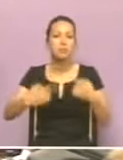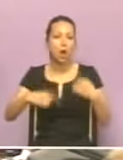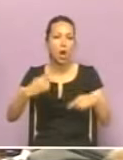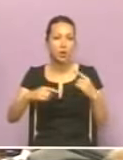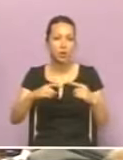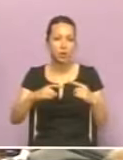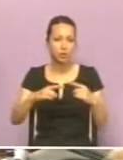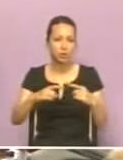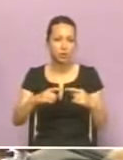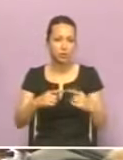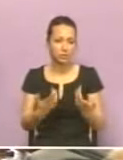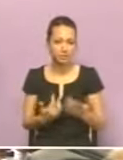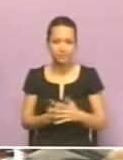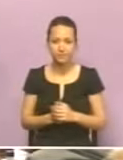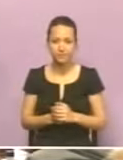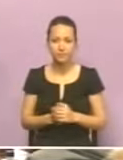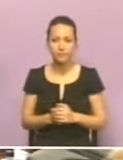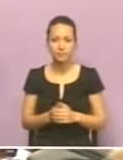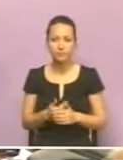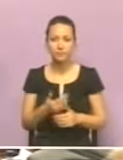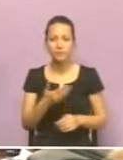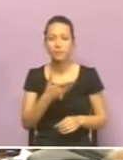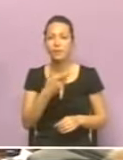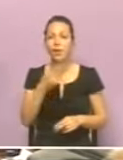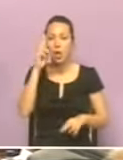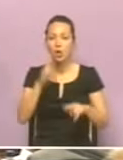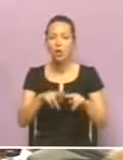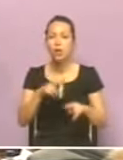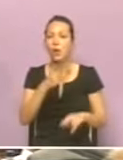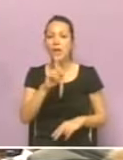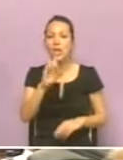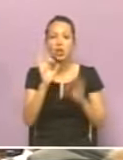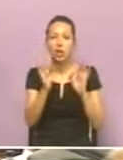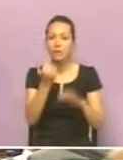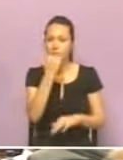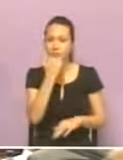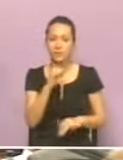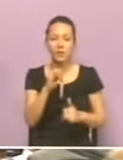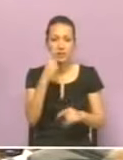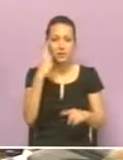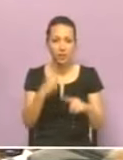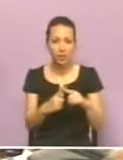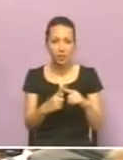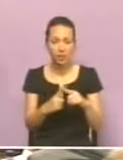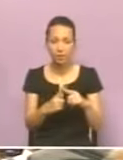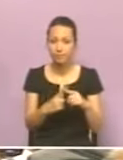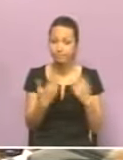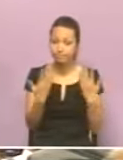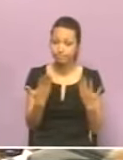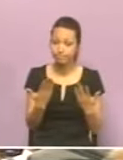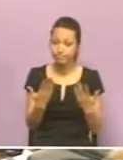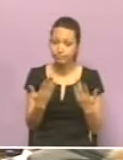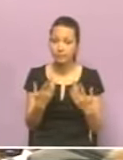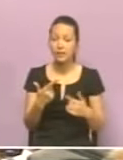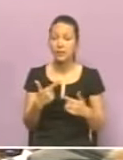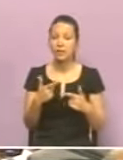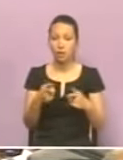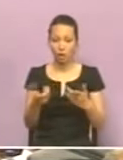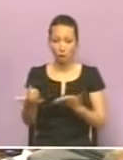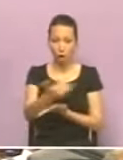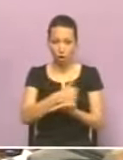Bila je kritika da je odluka nedovoljno precizna i to jeste tačno, ali uzmite u obzir da ćemo mi do primjene